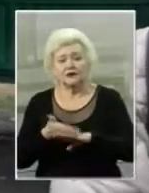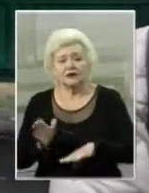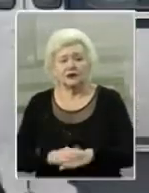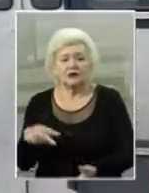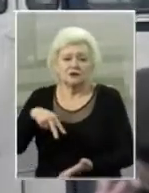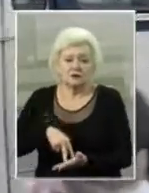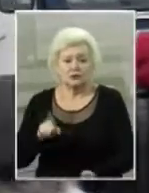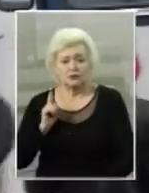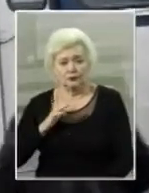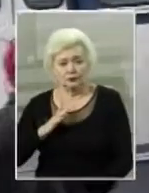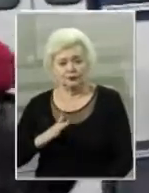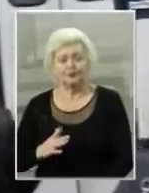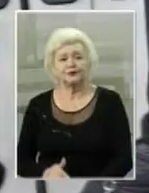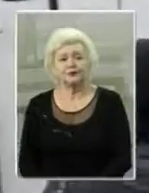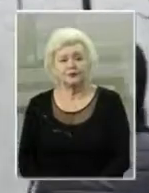стоїмо,